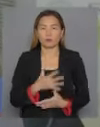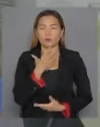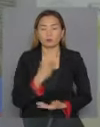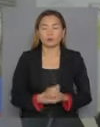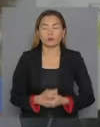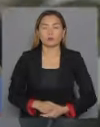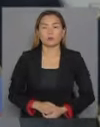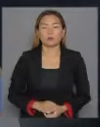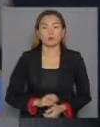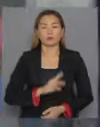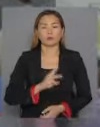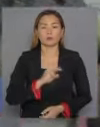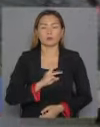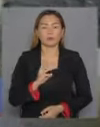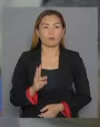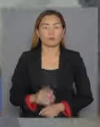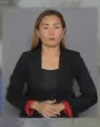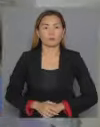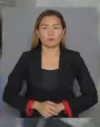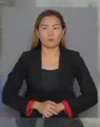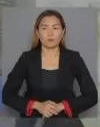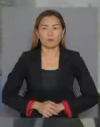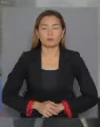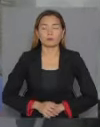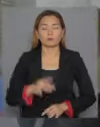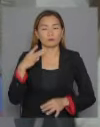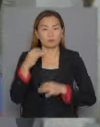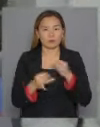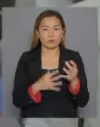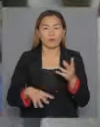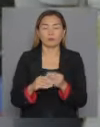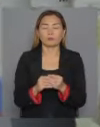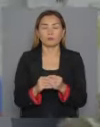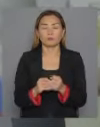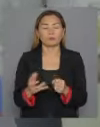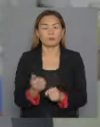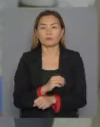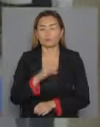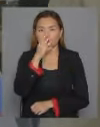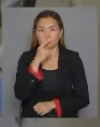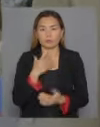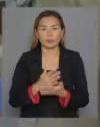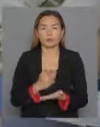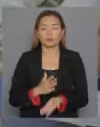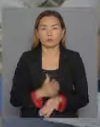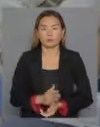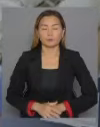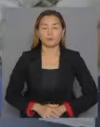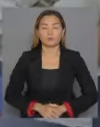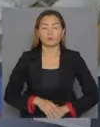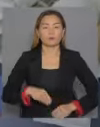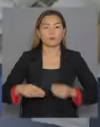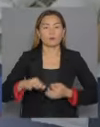өздерінің андай эмоционалдық интеллект, сыни тұрған ойлау, соның бәрін қанша жеткілікті екенін көрсетті бізге.